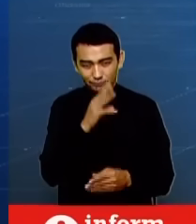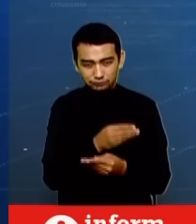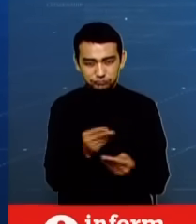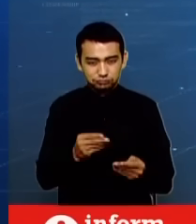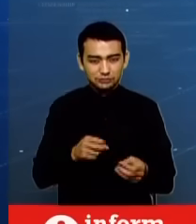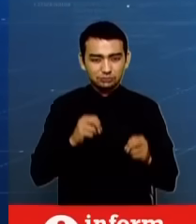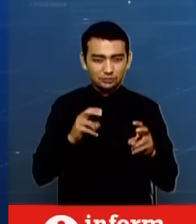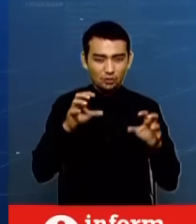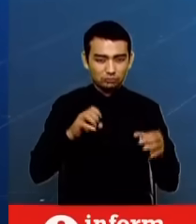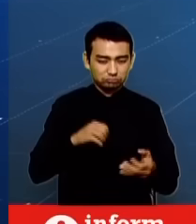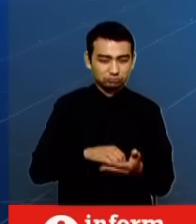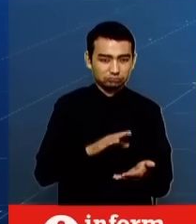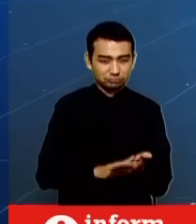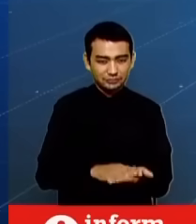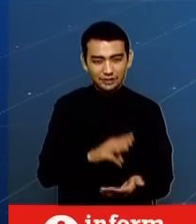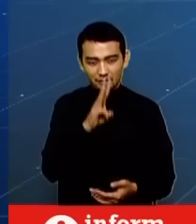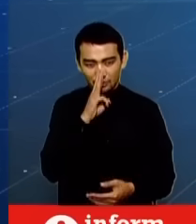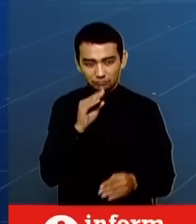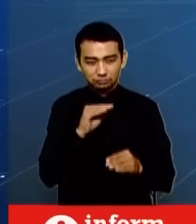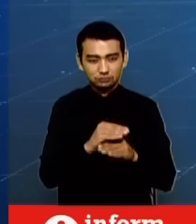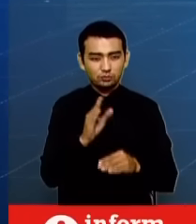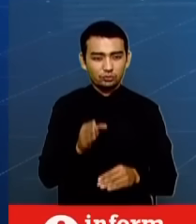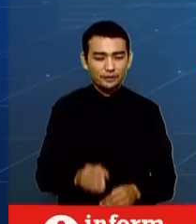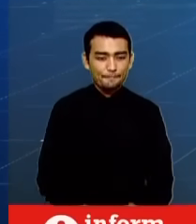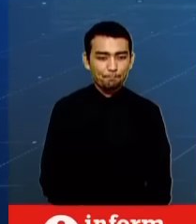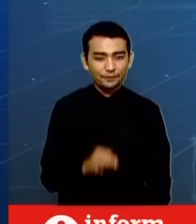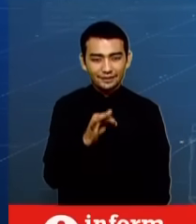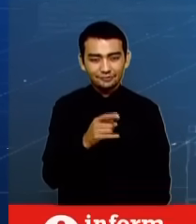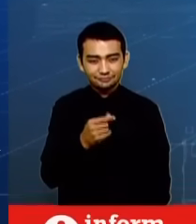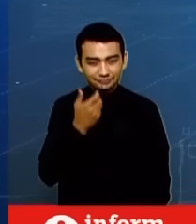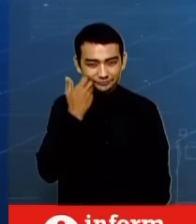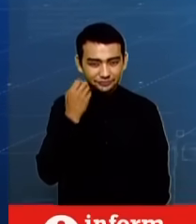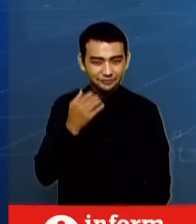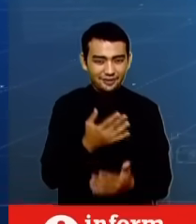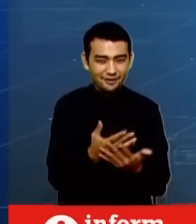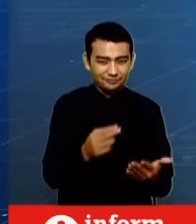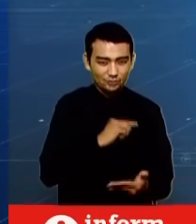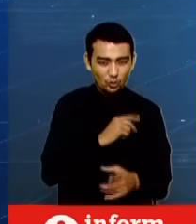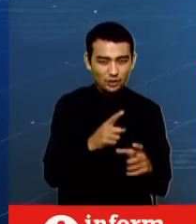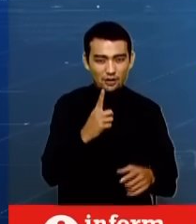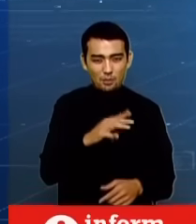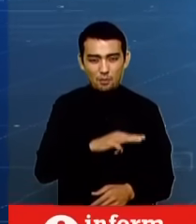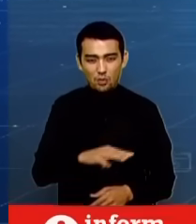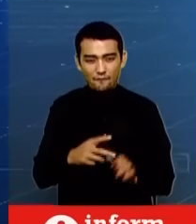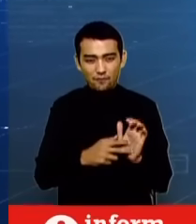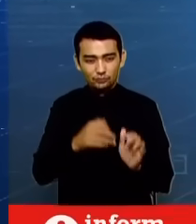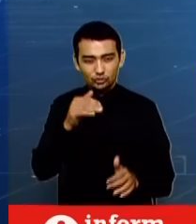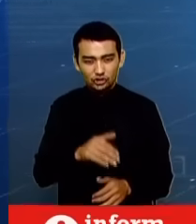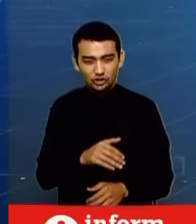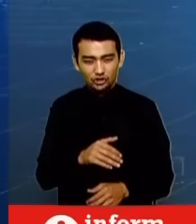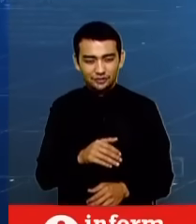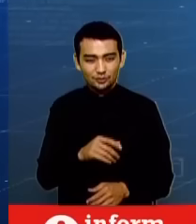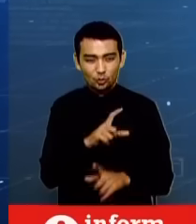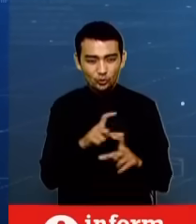бекітілген межеден кем қызметкерлерінің айлығын көтерді. Соның арқасында әртүрлі саладағы 1 миллион 800 мыңға жуық